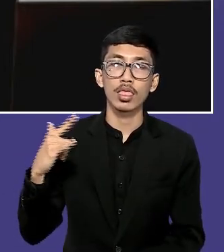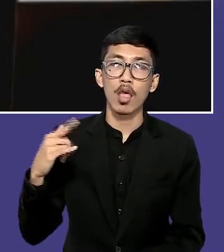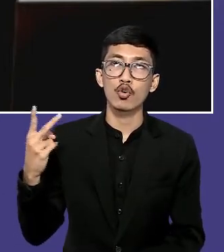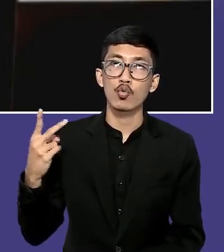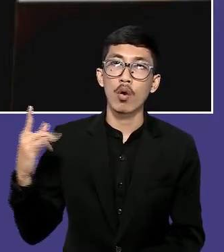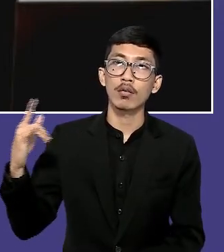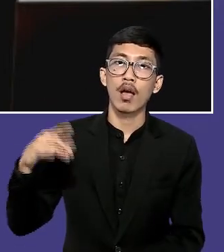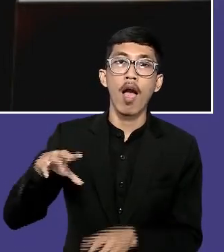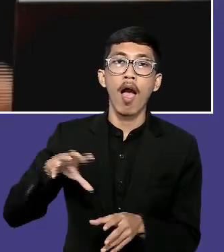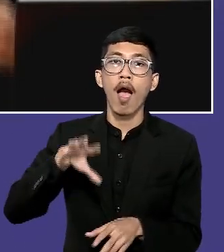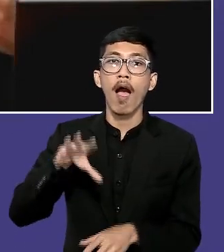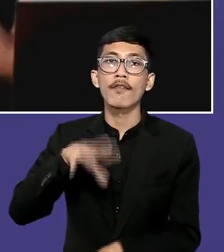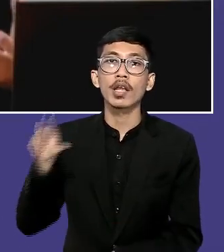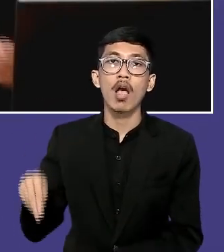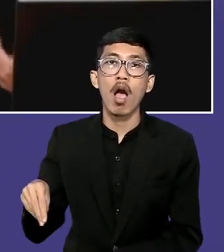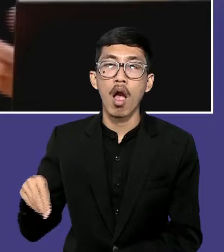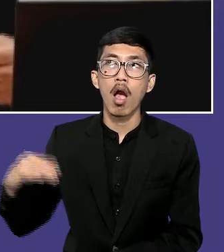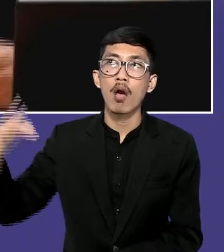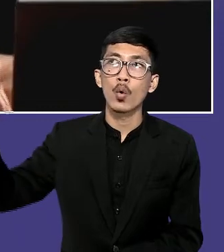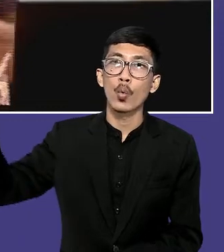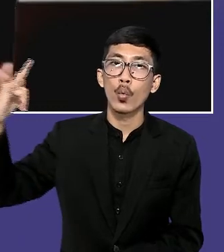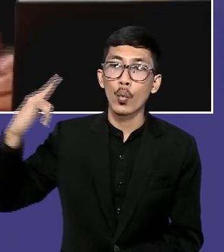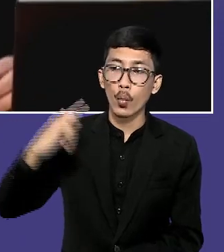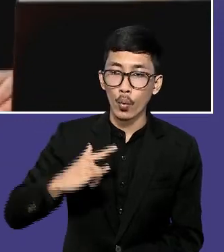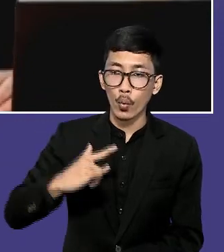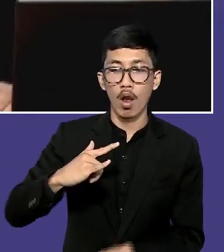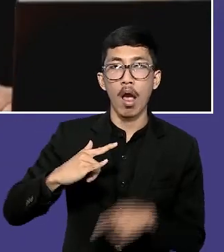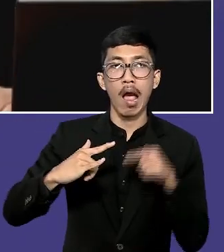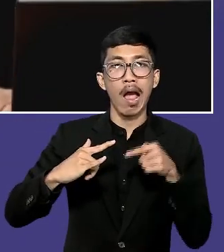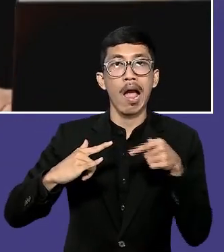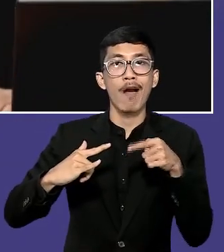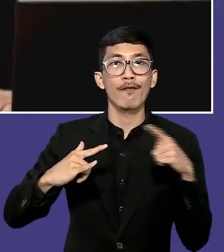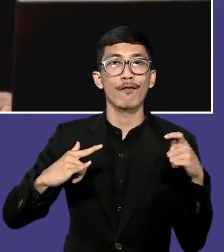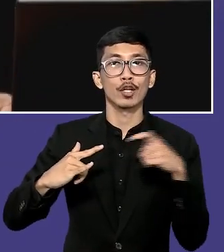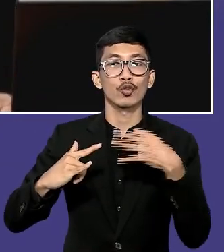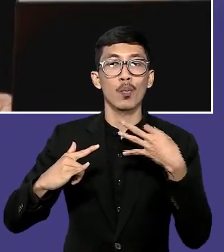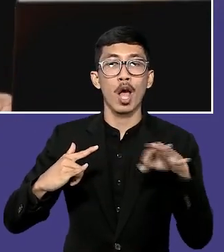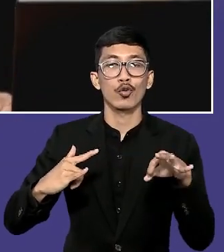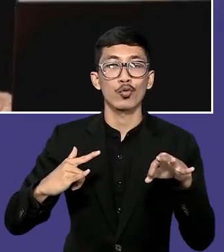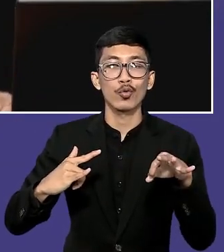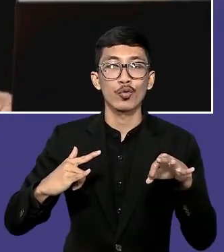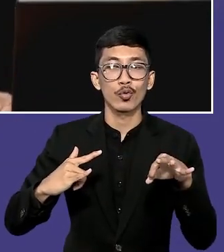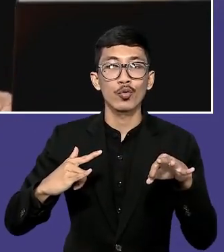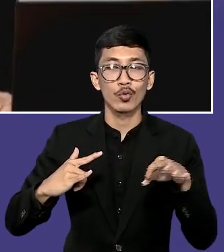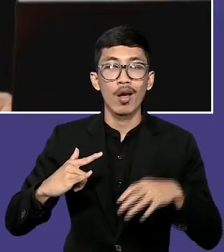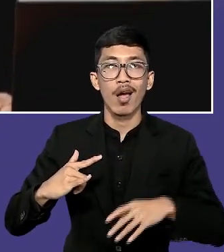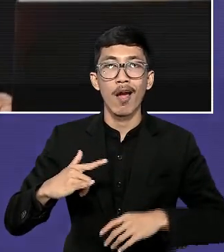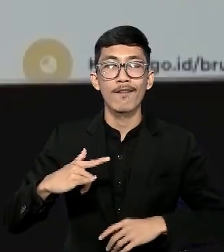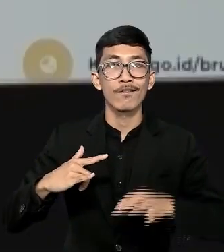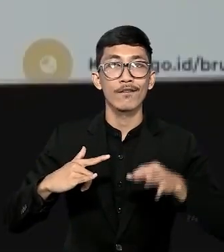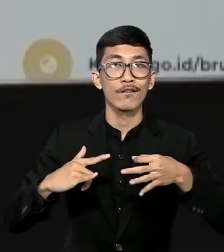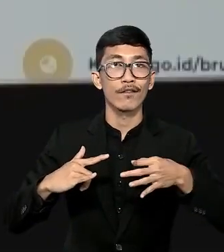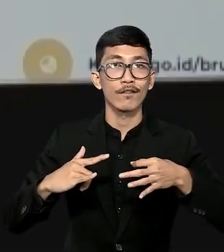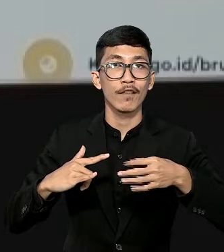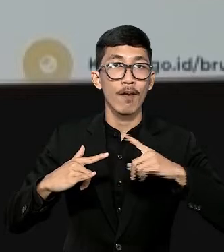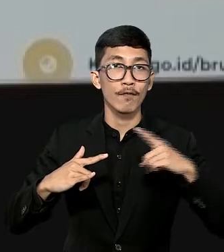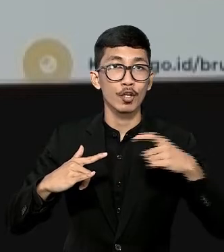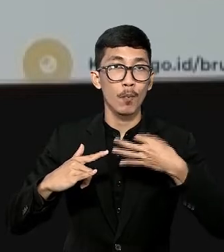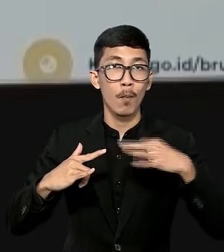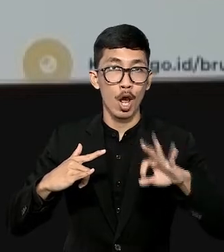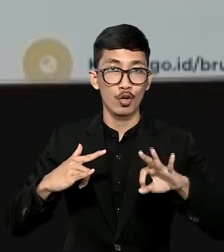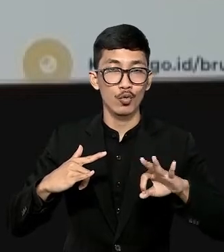negara Afrika dan dari 61 itu terkonfirmasi 1313 siang apa yang kena kasus